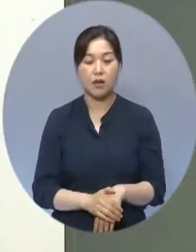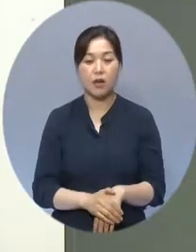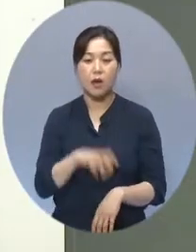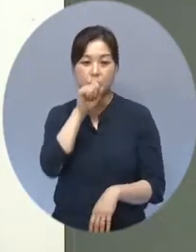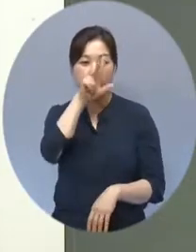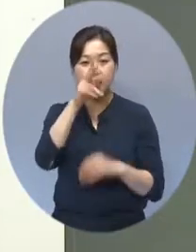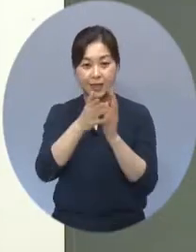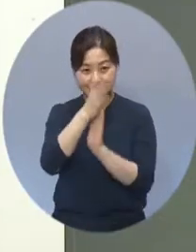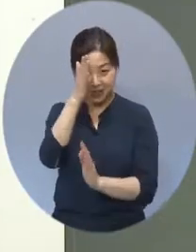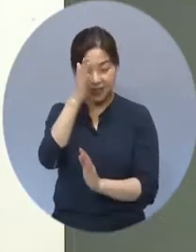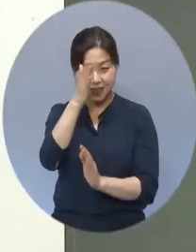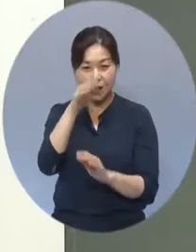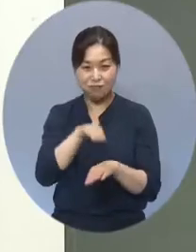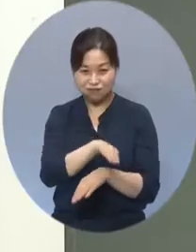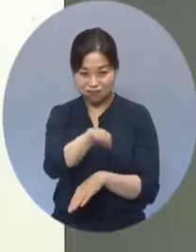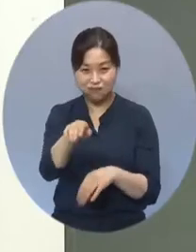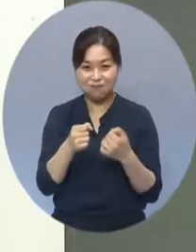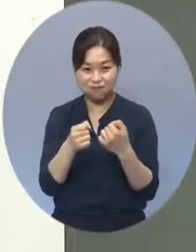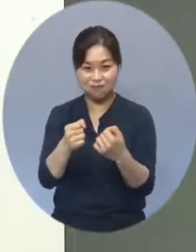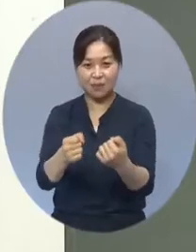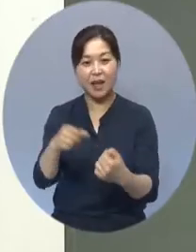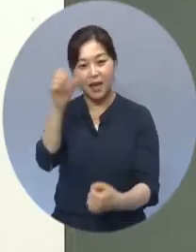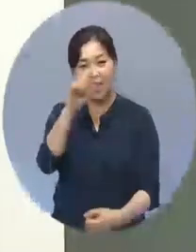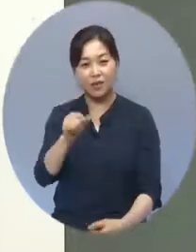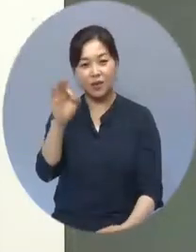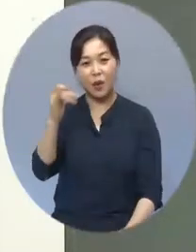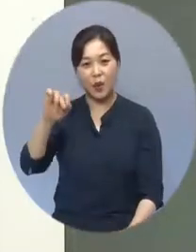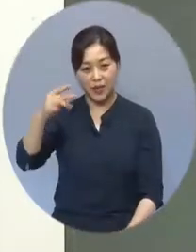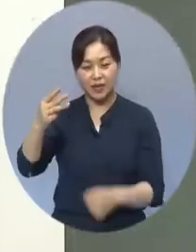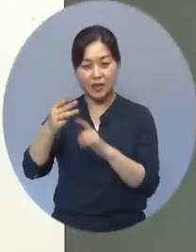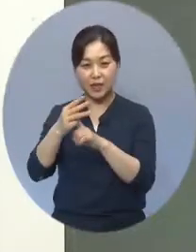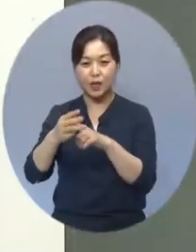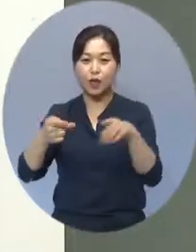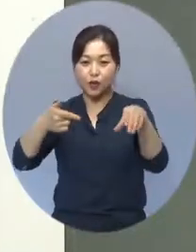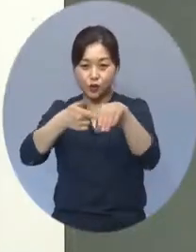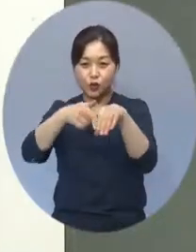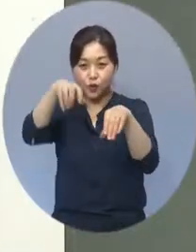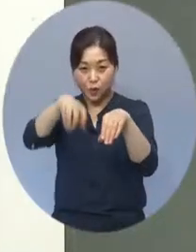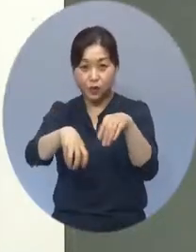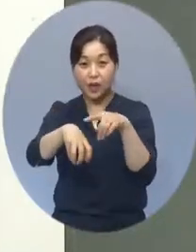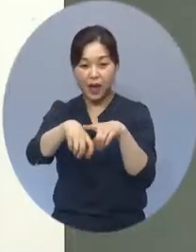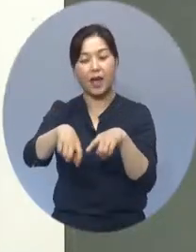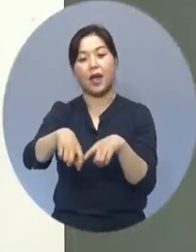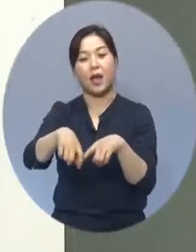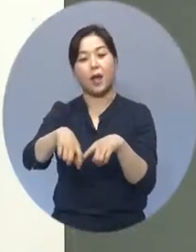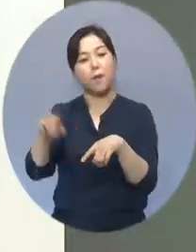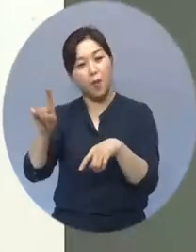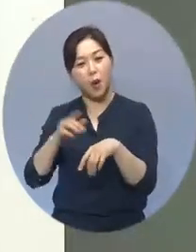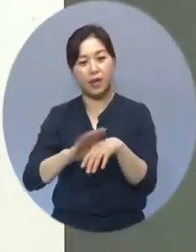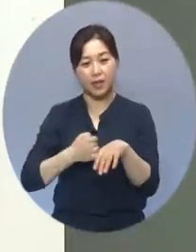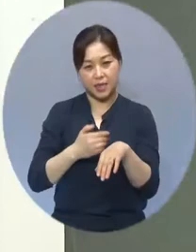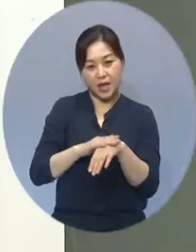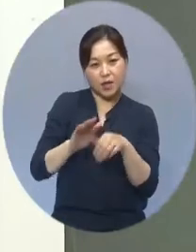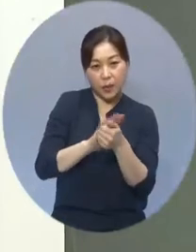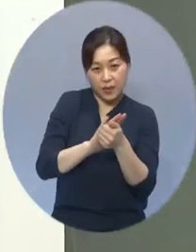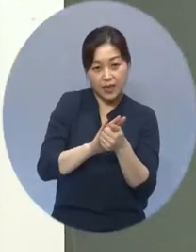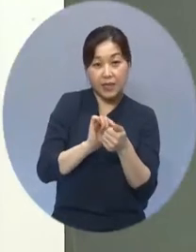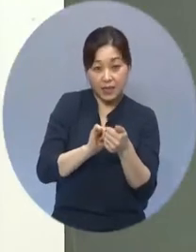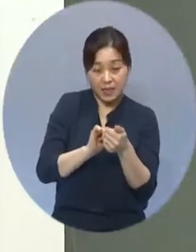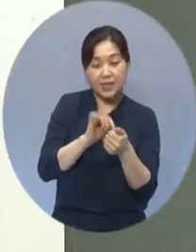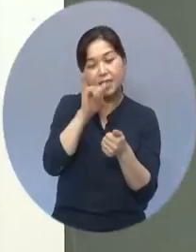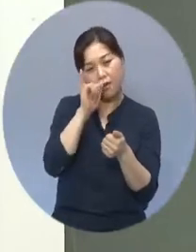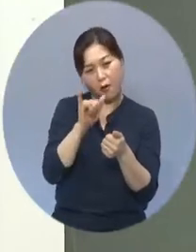용인시에 가시면은 네. SO1 이런 주유소에 특별히 셀프 서비스 주유소가